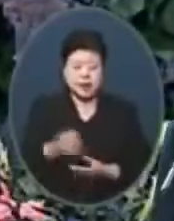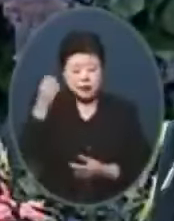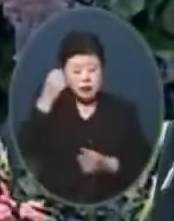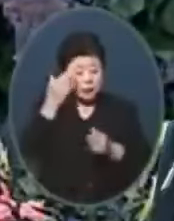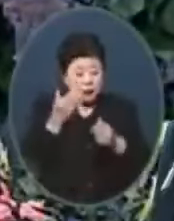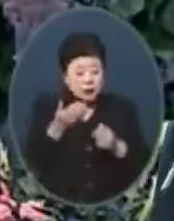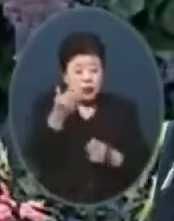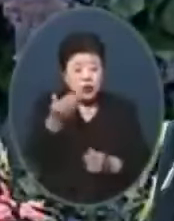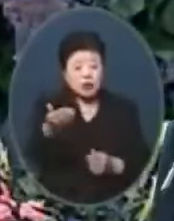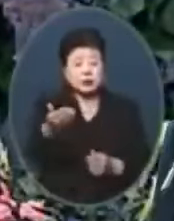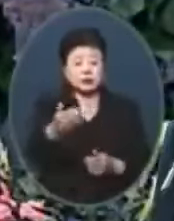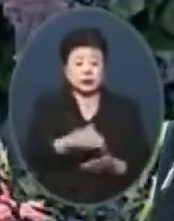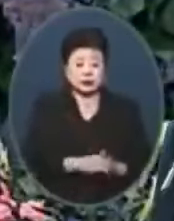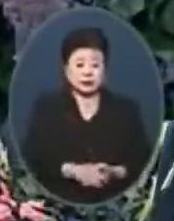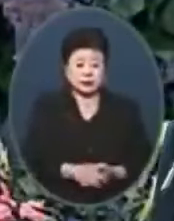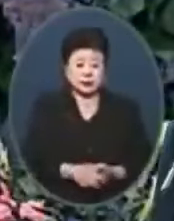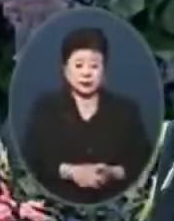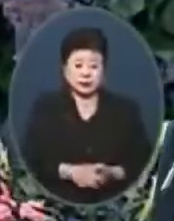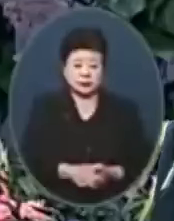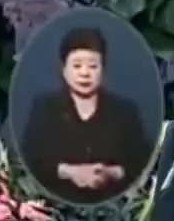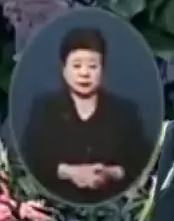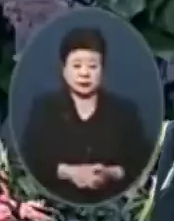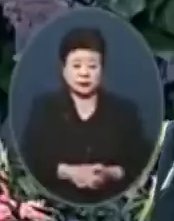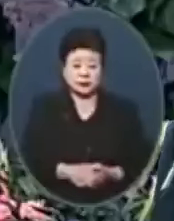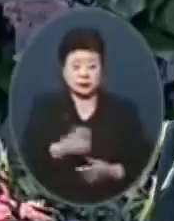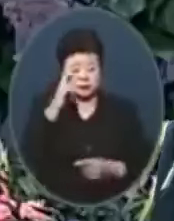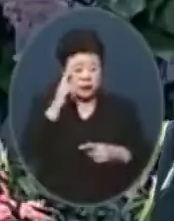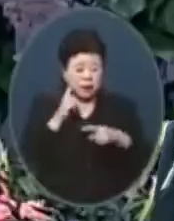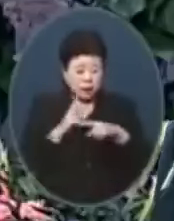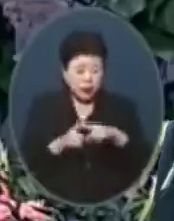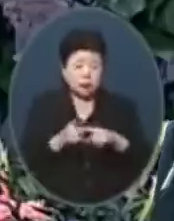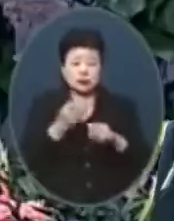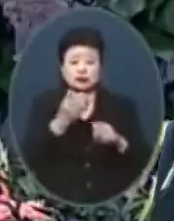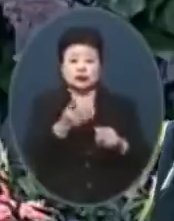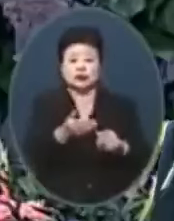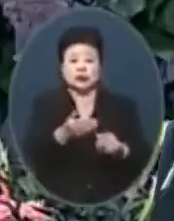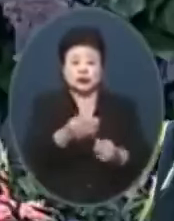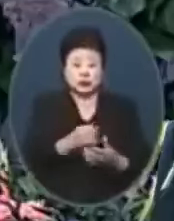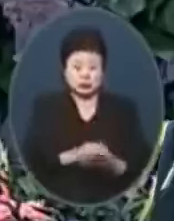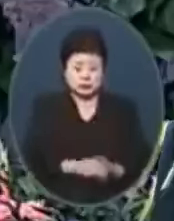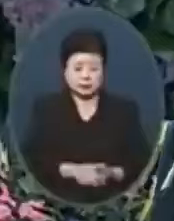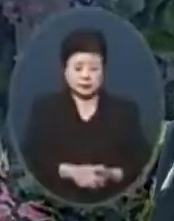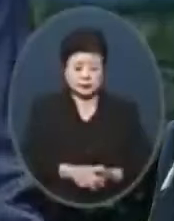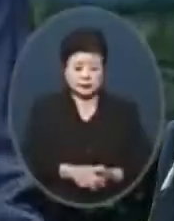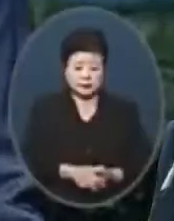성령은 여러분에게 어찌한지 긍정적인 생각을 갖기를 원하고